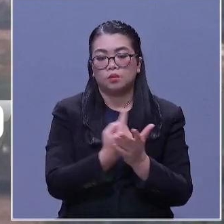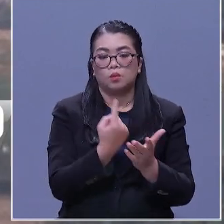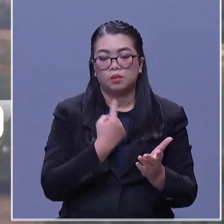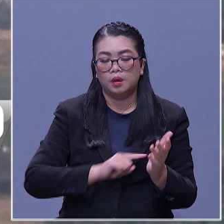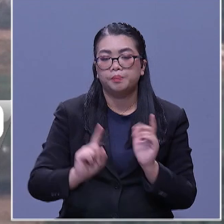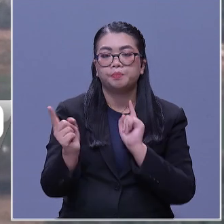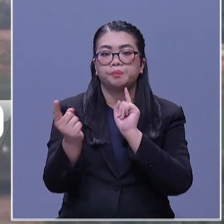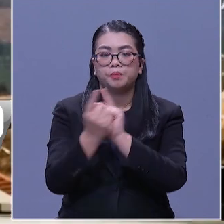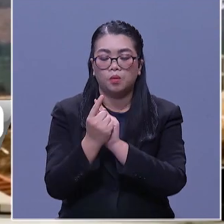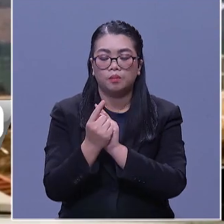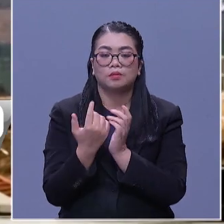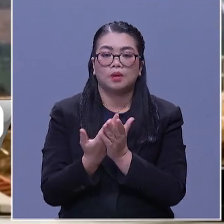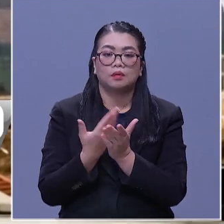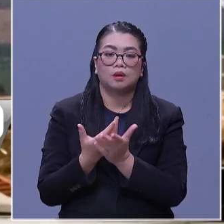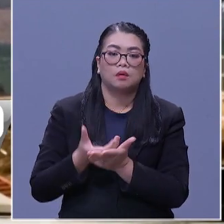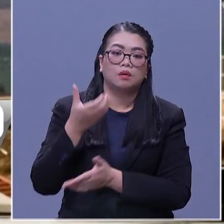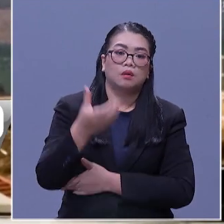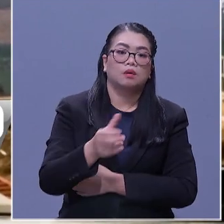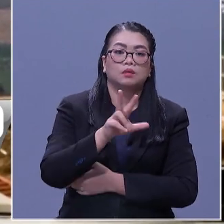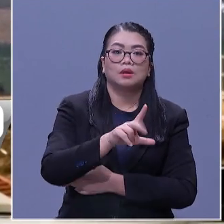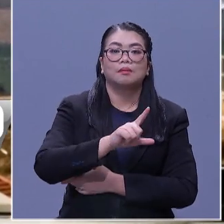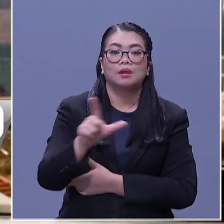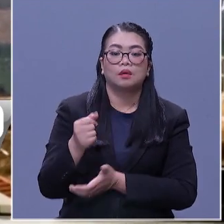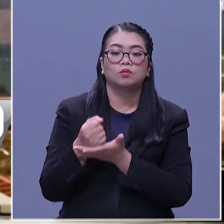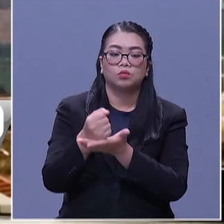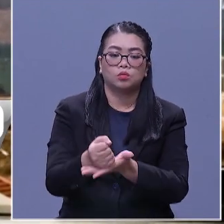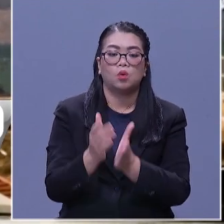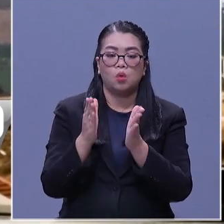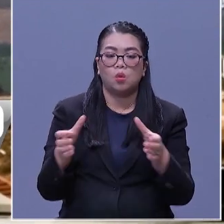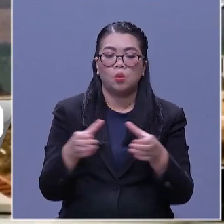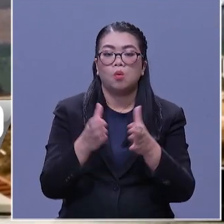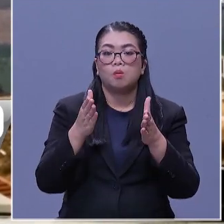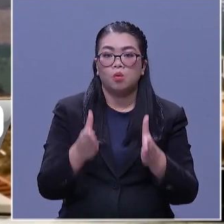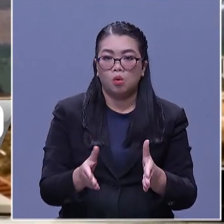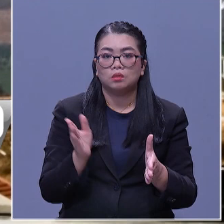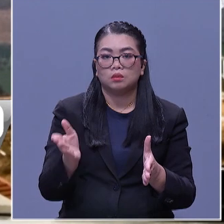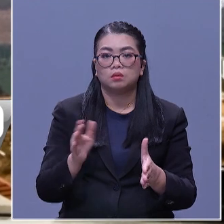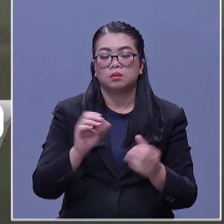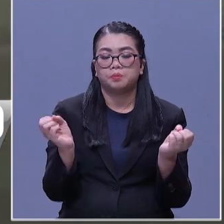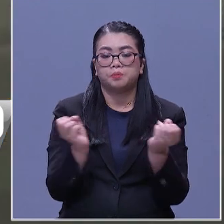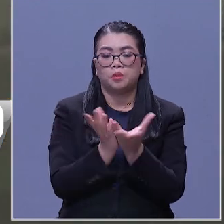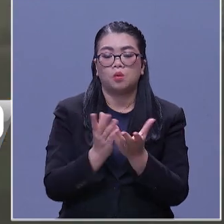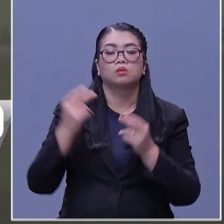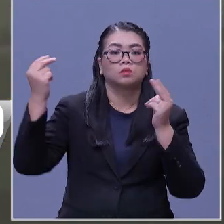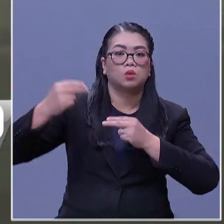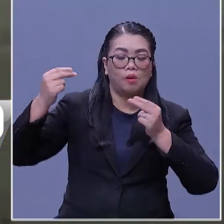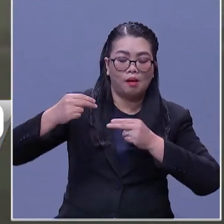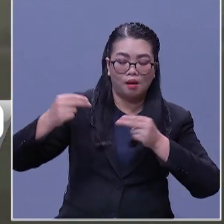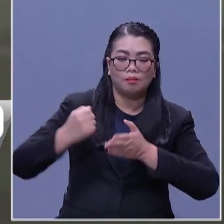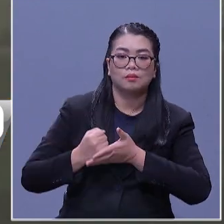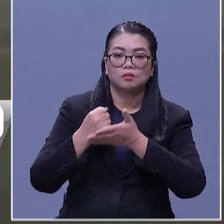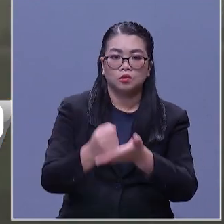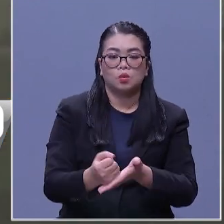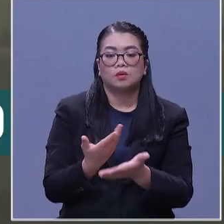รัฐบาลไทยมอบเงินจำนวน 3ล้านบาทเพื่อช่วยเหลือผู้ลิพายปาเลสไตน์ที่ได้รับผลกระทบจากภัยสงครามในเขต